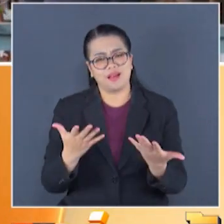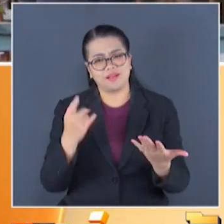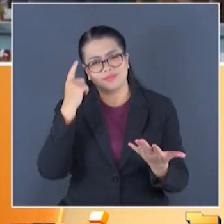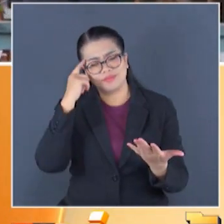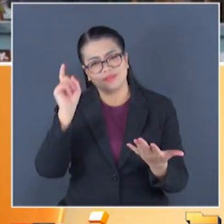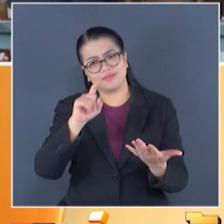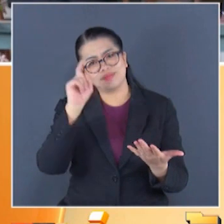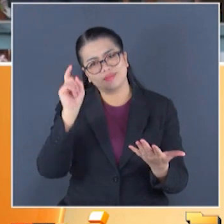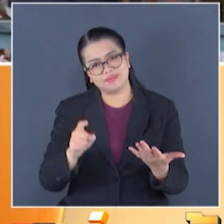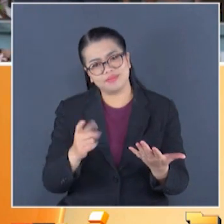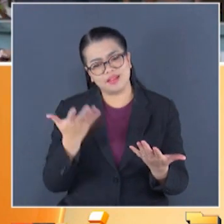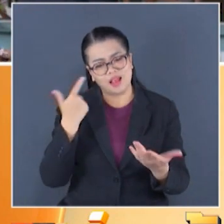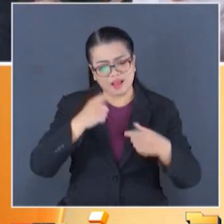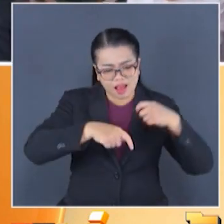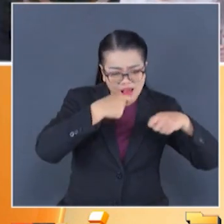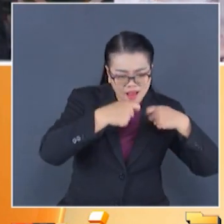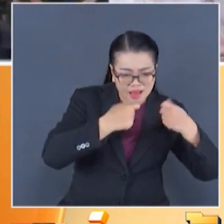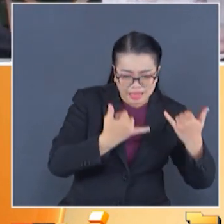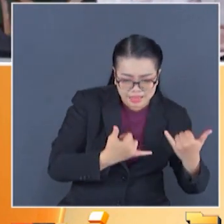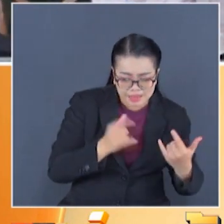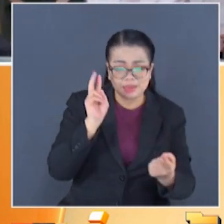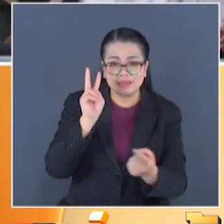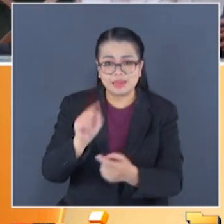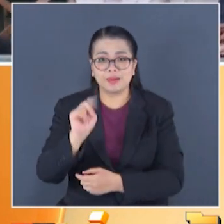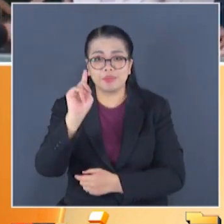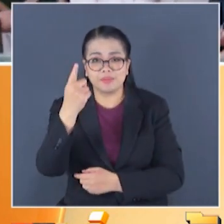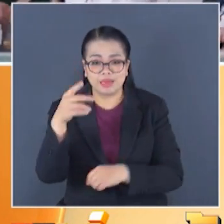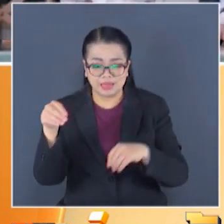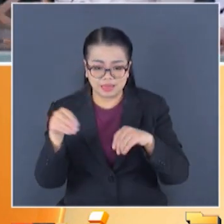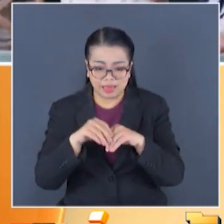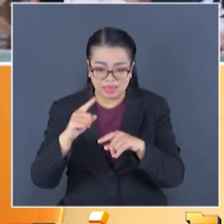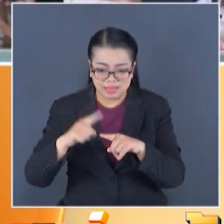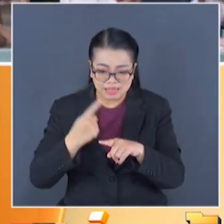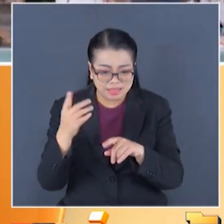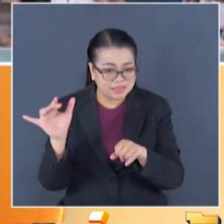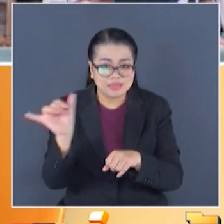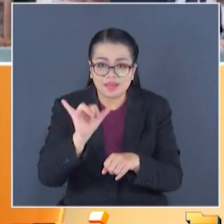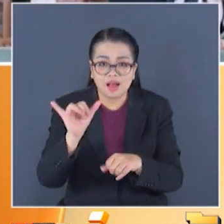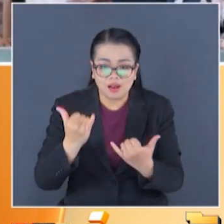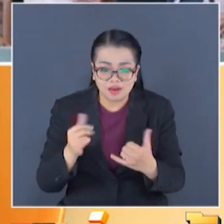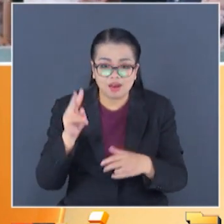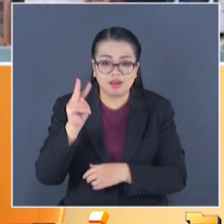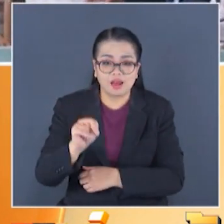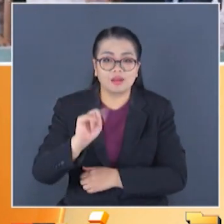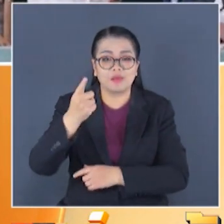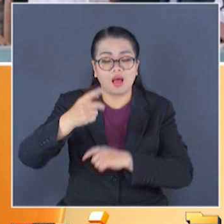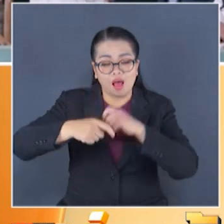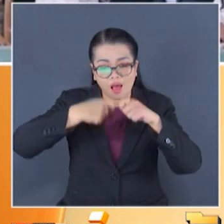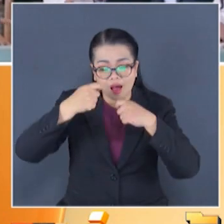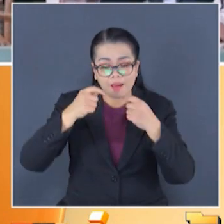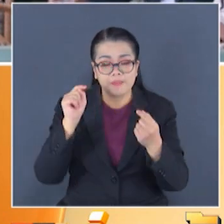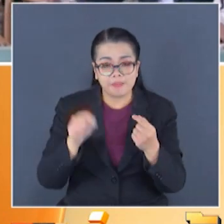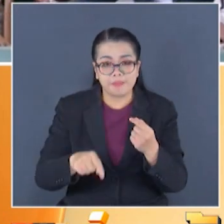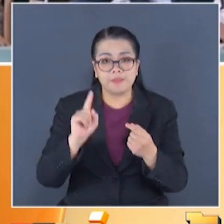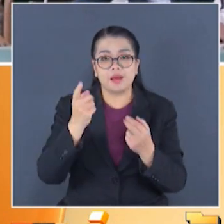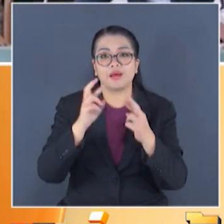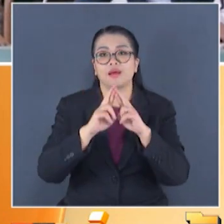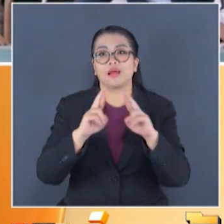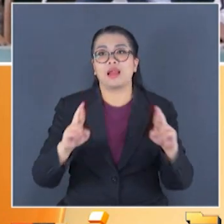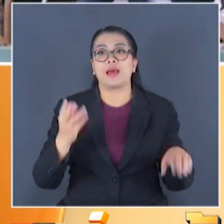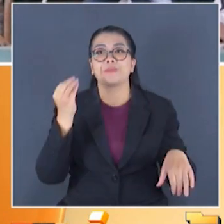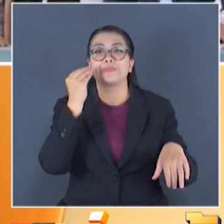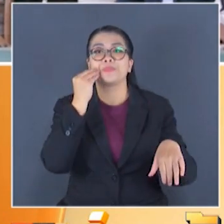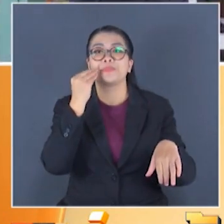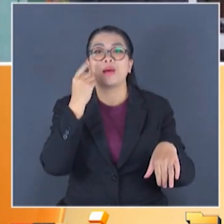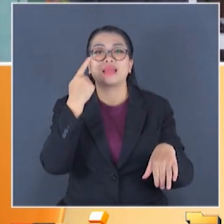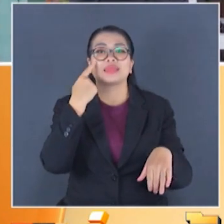เอ๊ะ ก็พ่งทานกแบแกยงไมถึงเดือนเลย 25 มกราคมที่ผ่านมาทานที่ร้านบ้านตาน